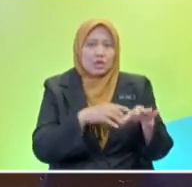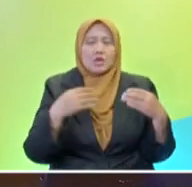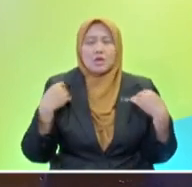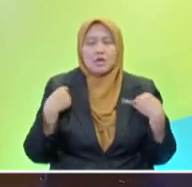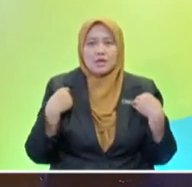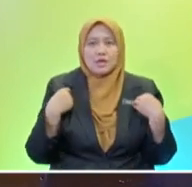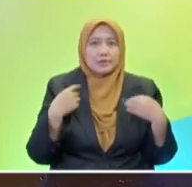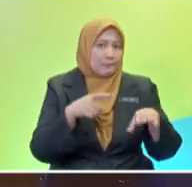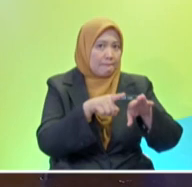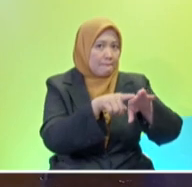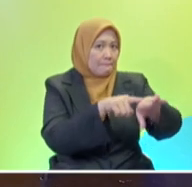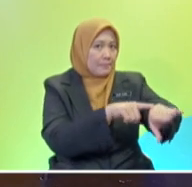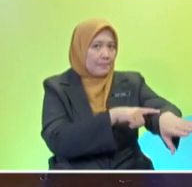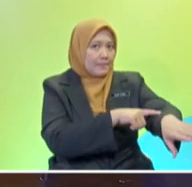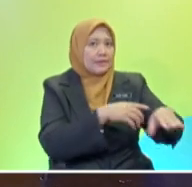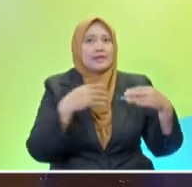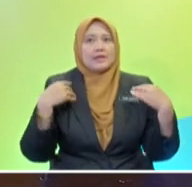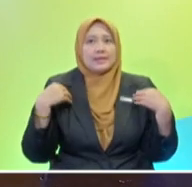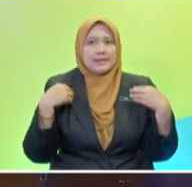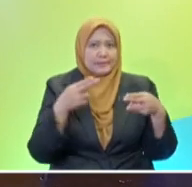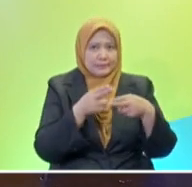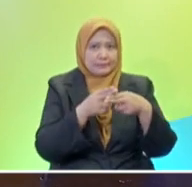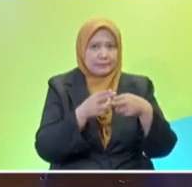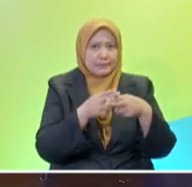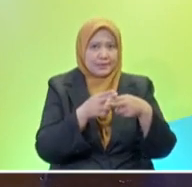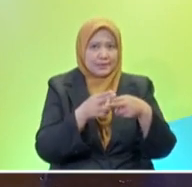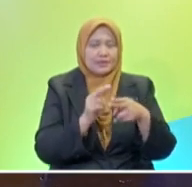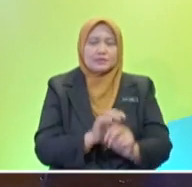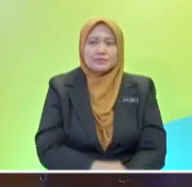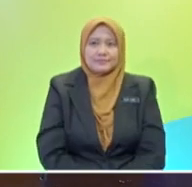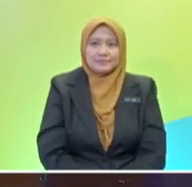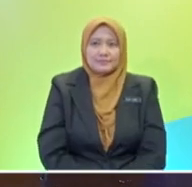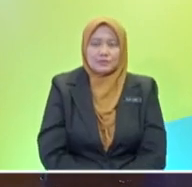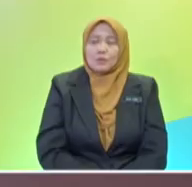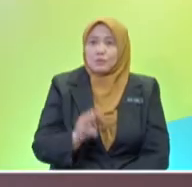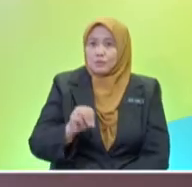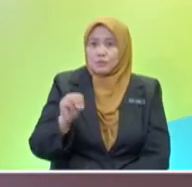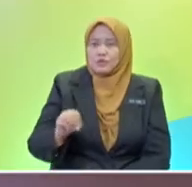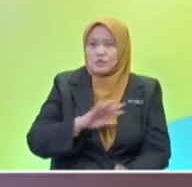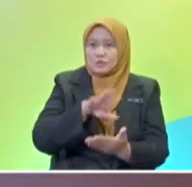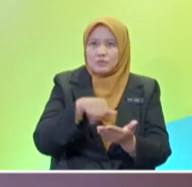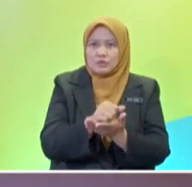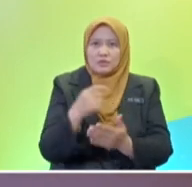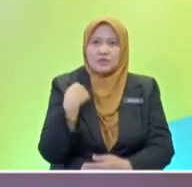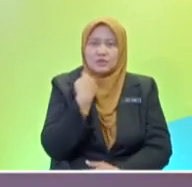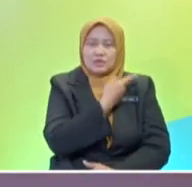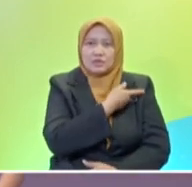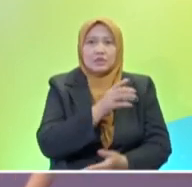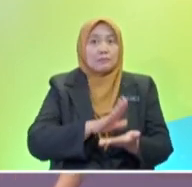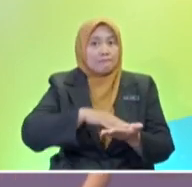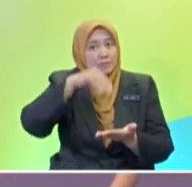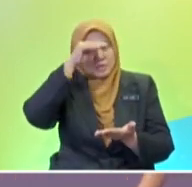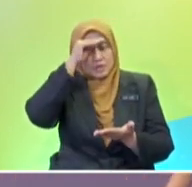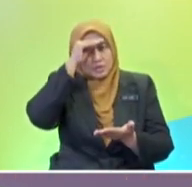kontut. Apa kita nak pelajari pada hari ini, cikgu? Okey, murid-murid semua, kita nak pelajari tentang